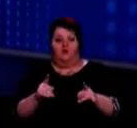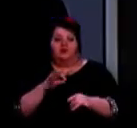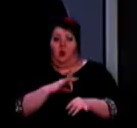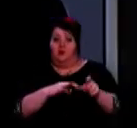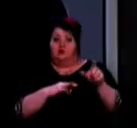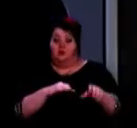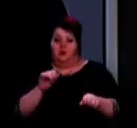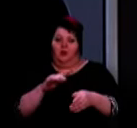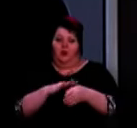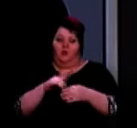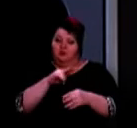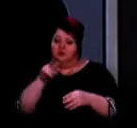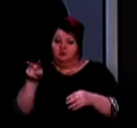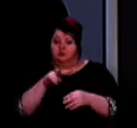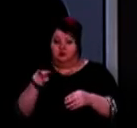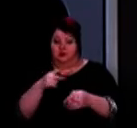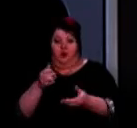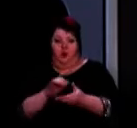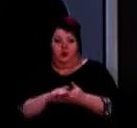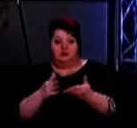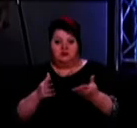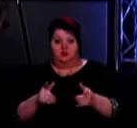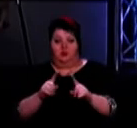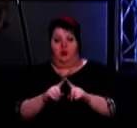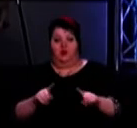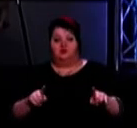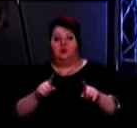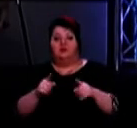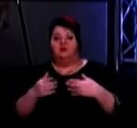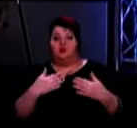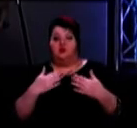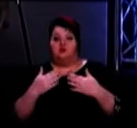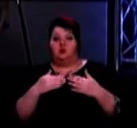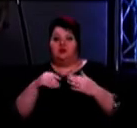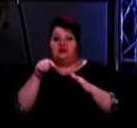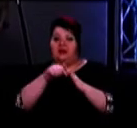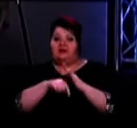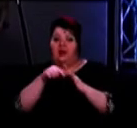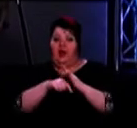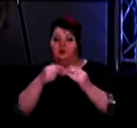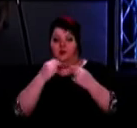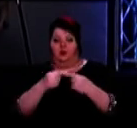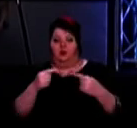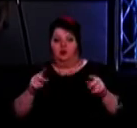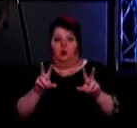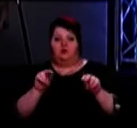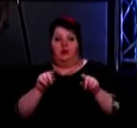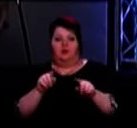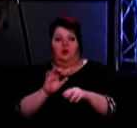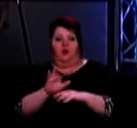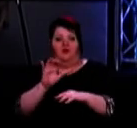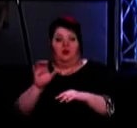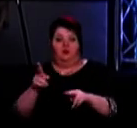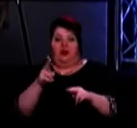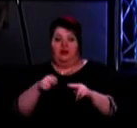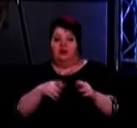міг повністю ознайомитися. Особливо це стосується складу продукту, дати його виробництва, кінцевого